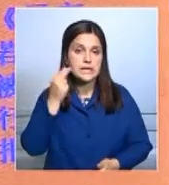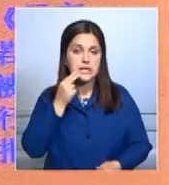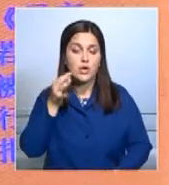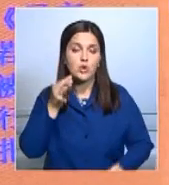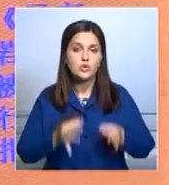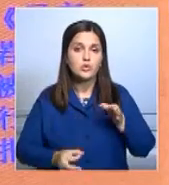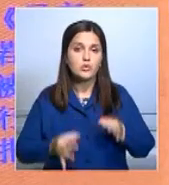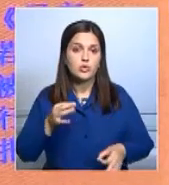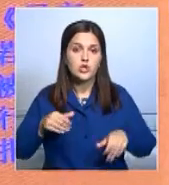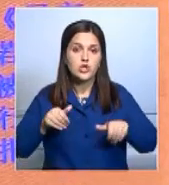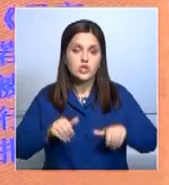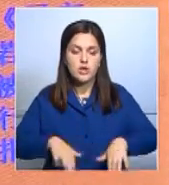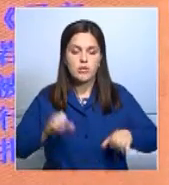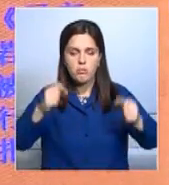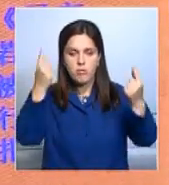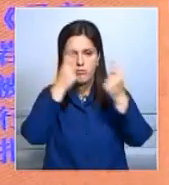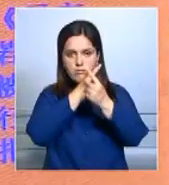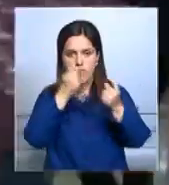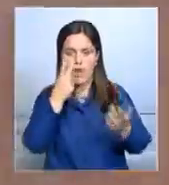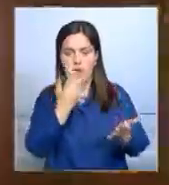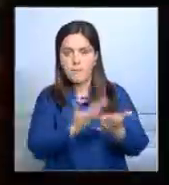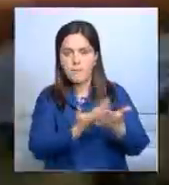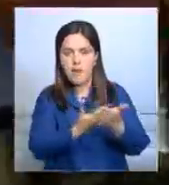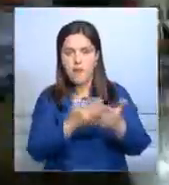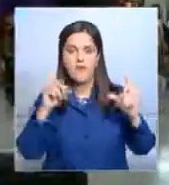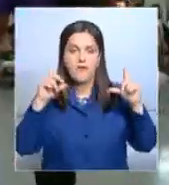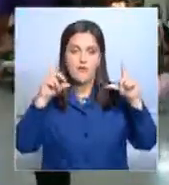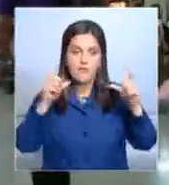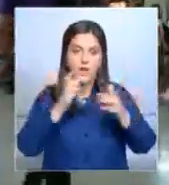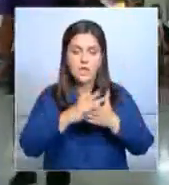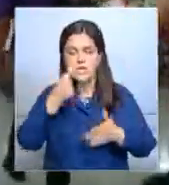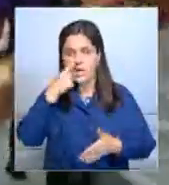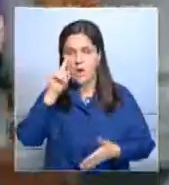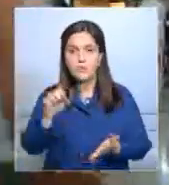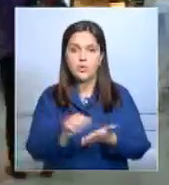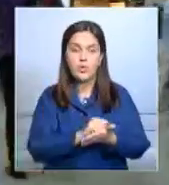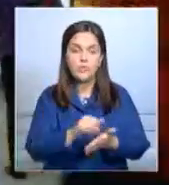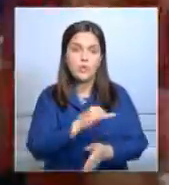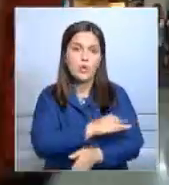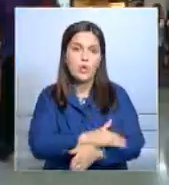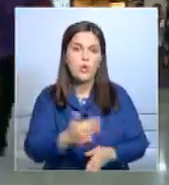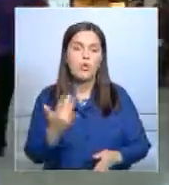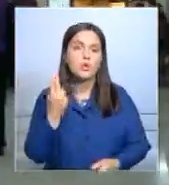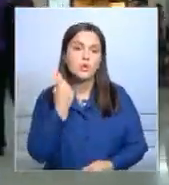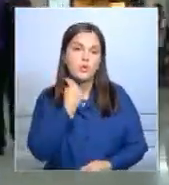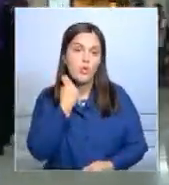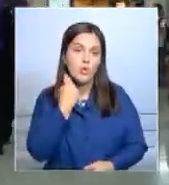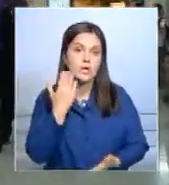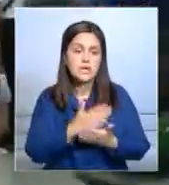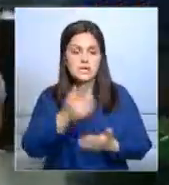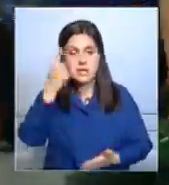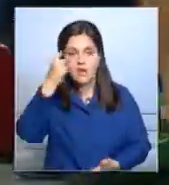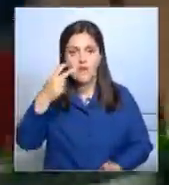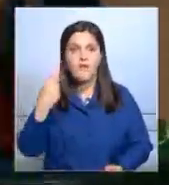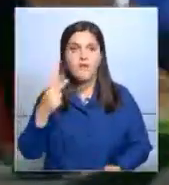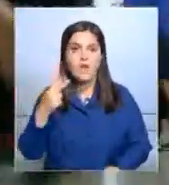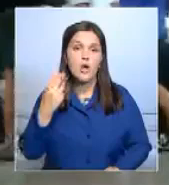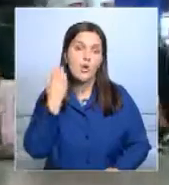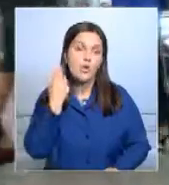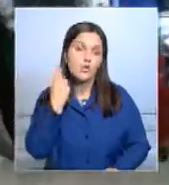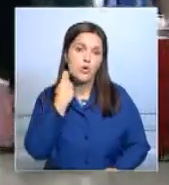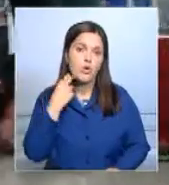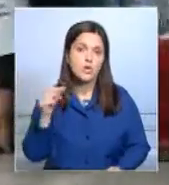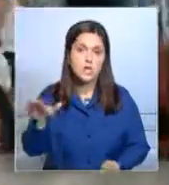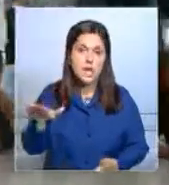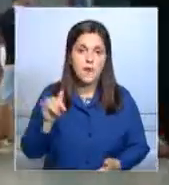выносят решение о публичной демонстрации фотографий, номеров документов, адресов и сумм долга. Информация о 20 заемщиках и